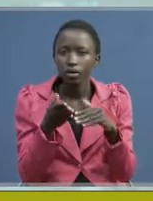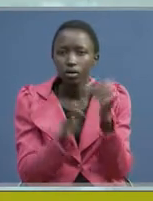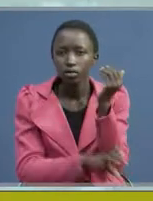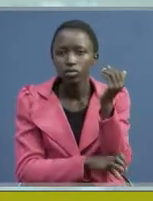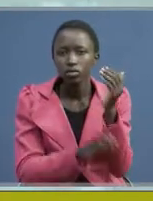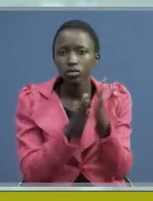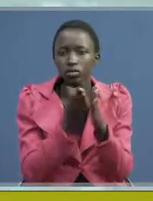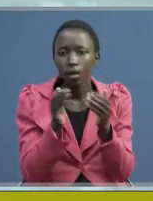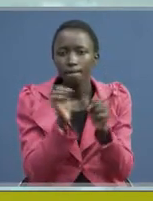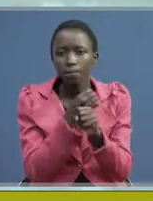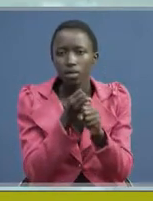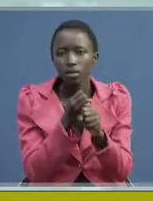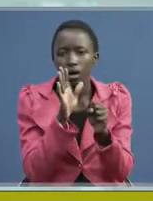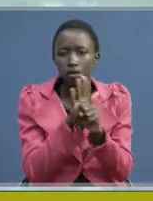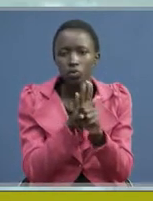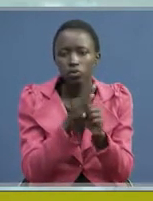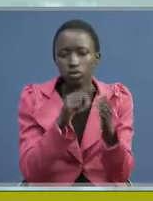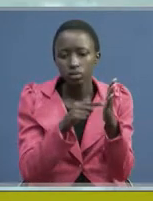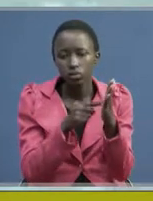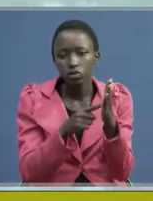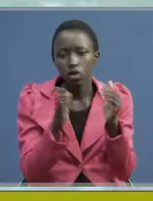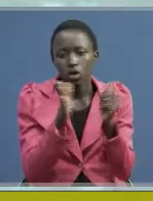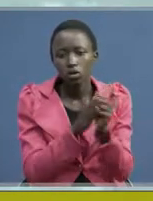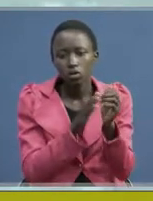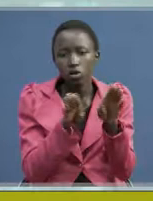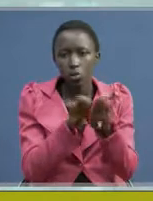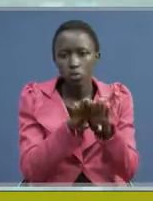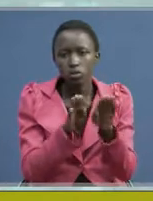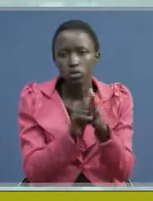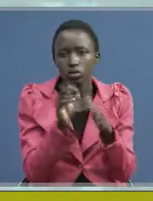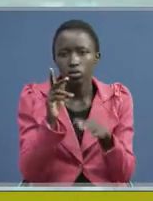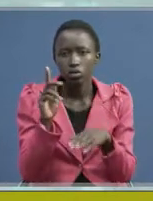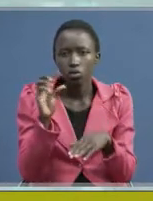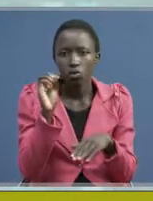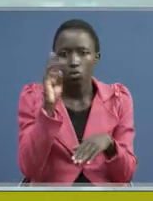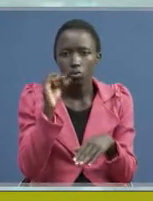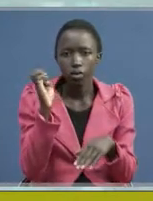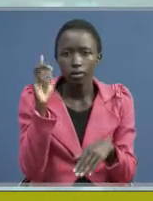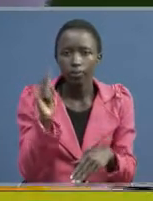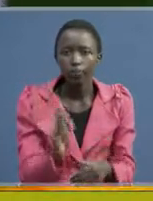nchini, kando na kusababisha viwanda vingi kufungwa, namna anavyoarifu mwanahabari wetu Kelio Gome.